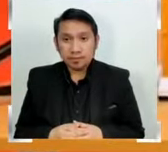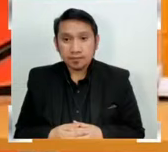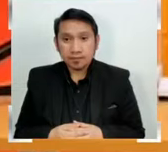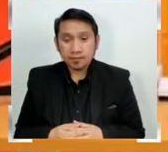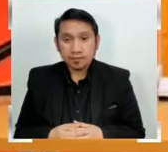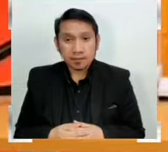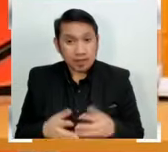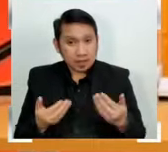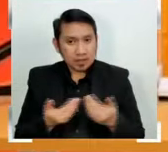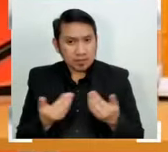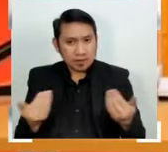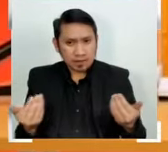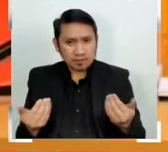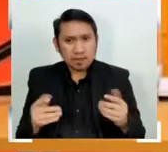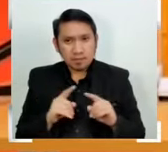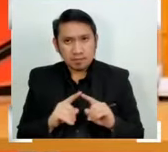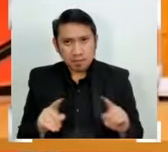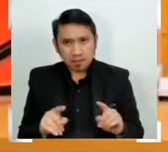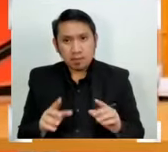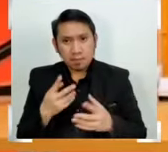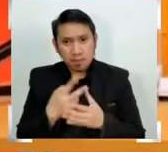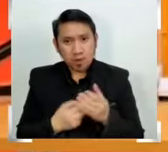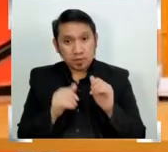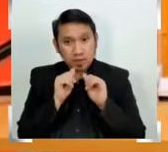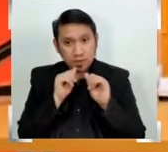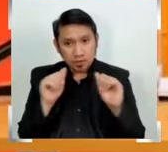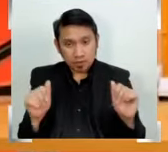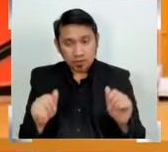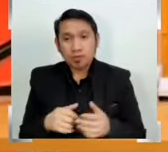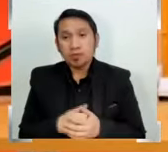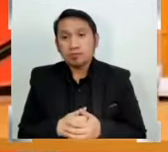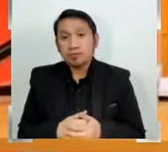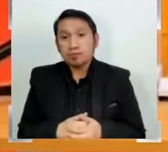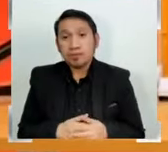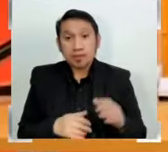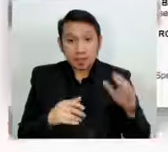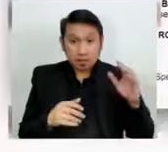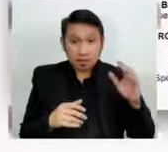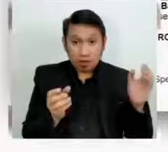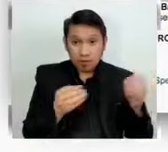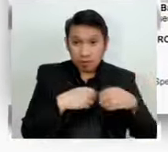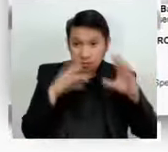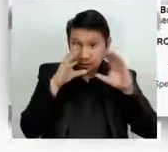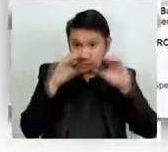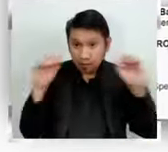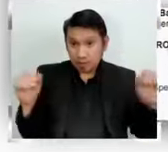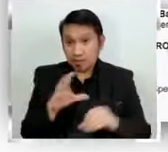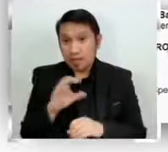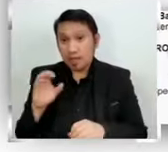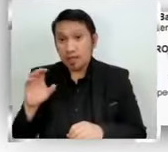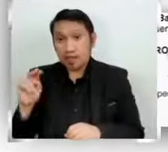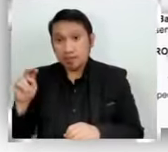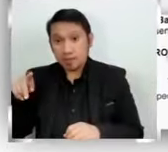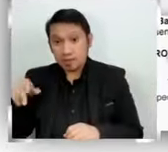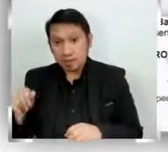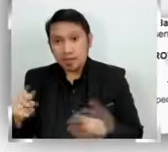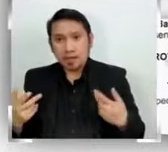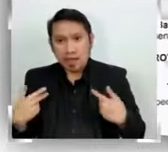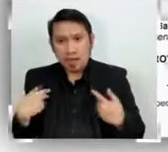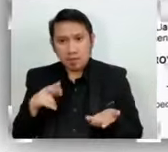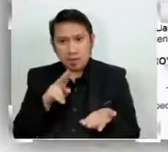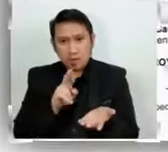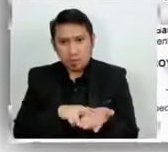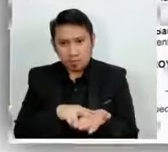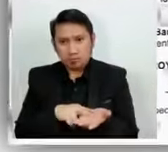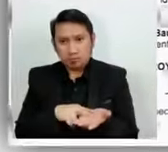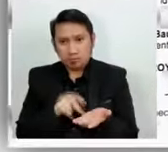Hiwalay pero halos sabay ang anunsyo ng Malacanang at National Democratic Front of the Philippines o NDFP. May pinirmahan silang joint statement para sa